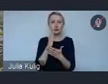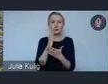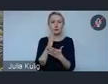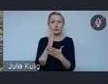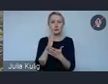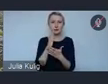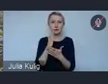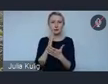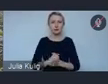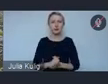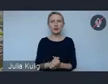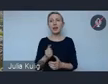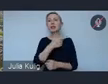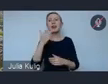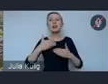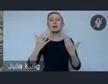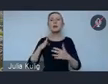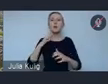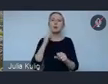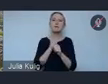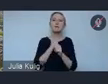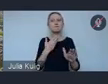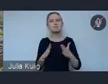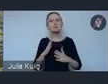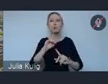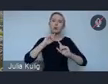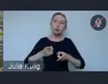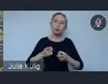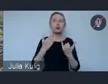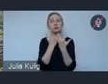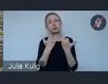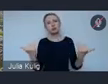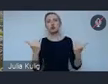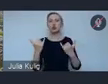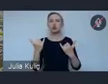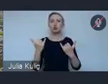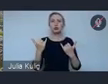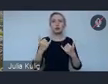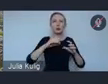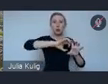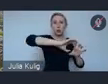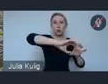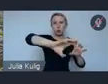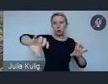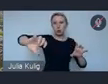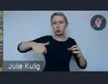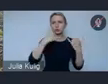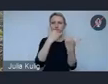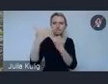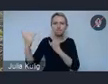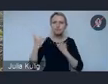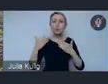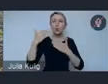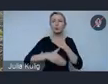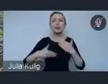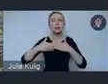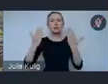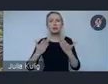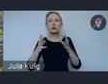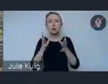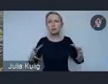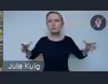kilka dni wypracowane były rekomendacje w wielu podstolicach roboczych ostatni dzień to ten okrągły